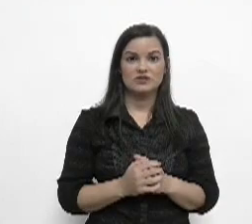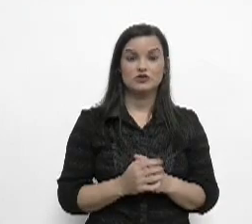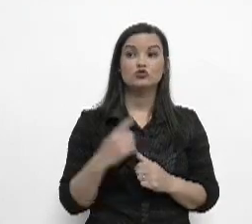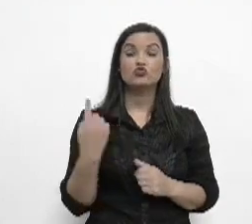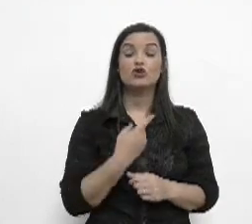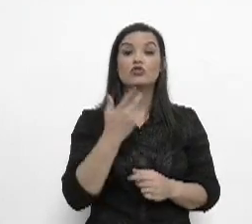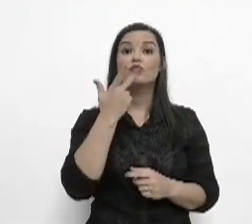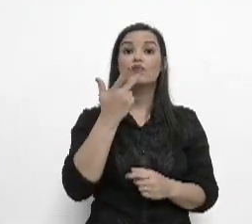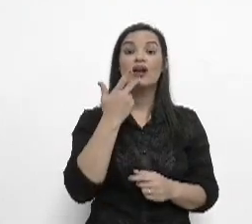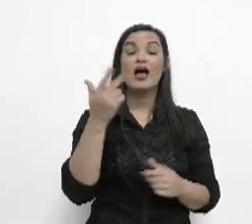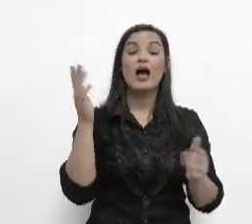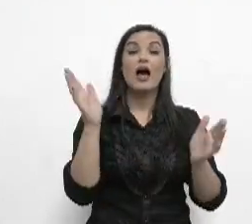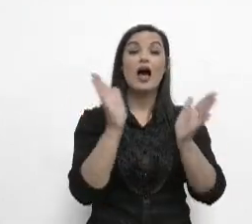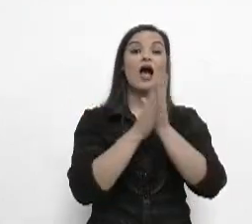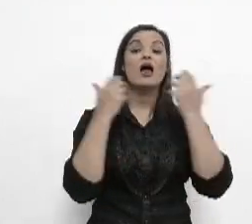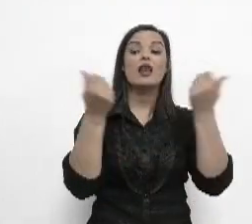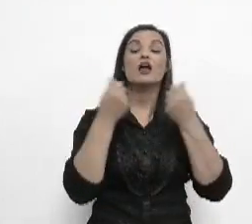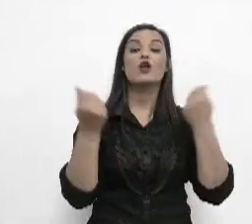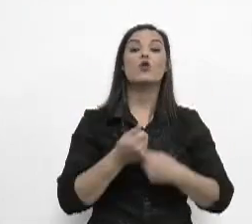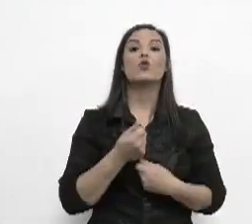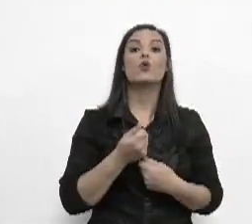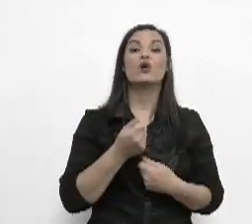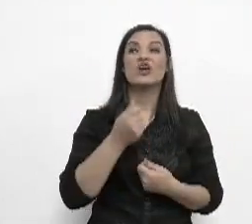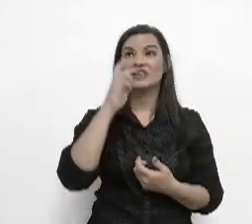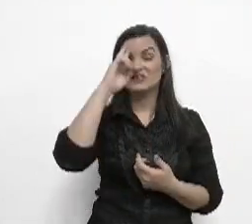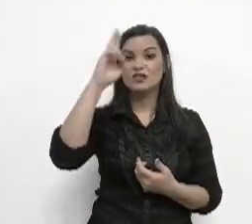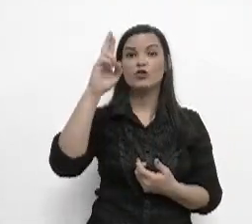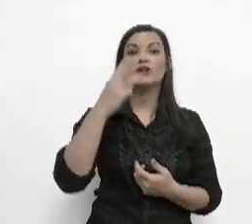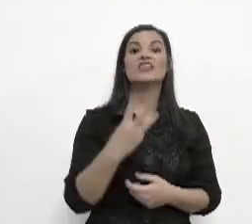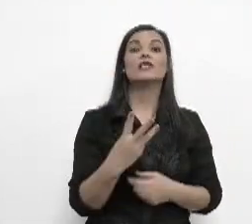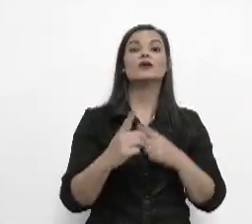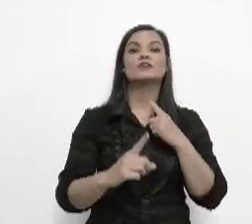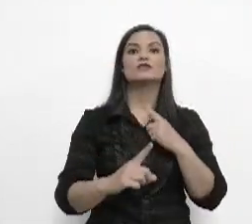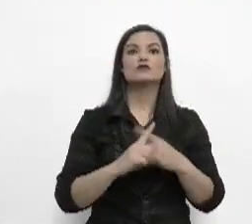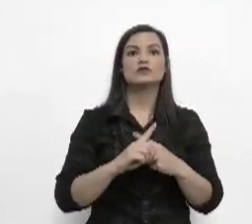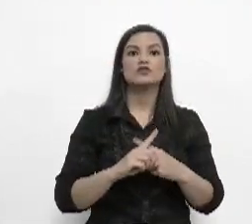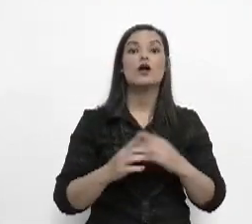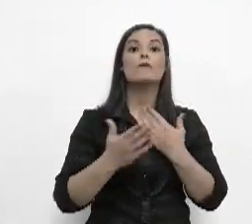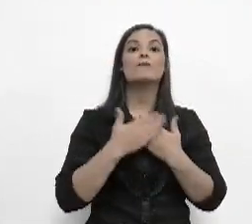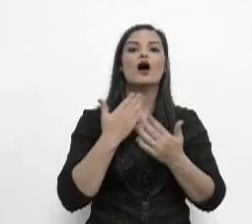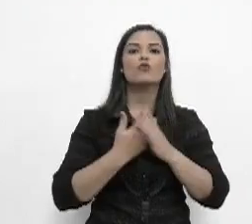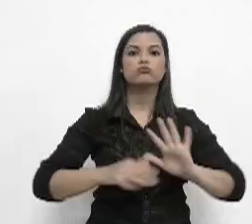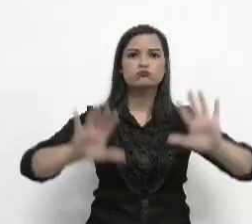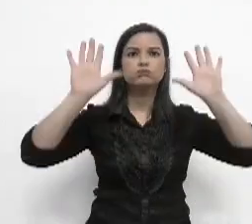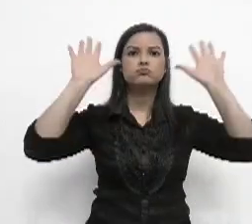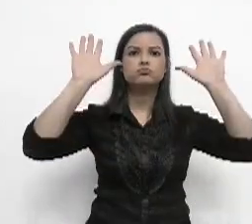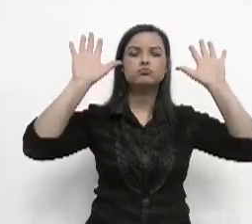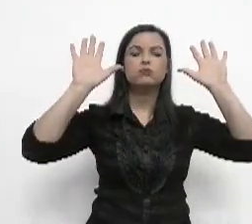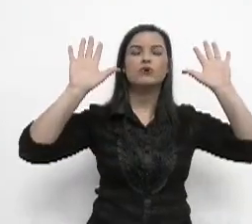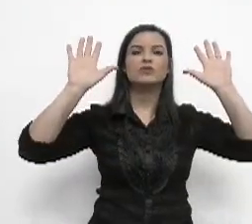주여 세 aleluia 번, por 주여 3 세 번 vezes, 부르고. Senhor por 3 vezes, todos juntos, e estendendo nossas mãos para os céus.